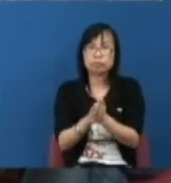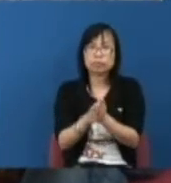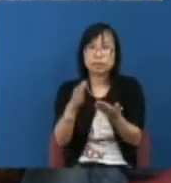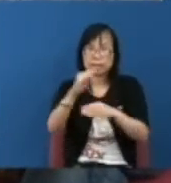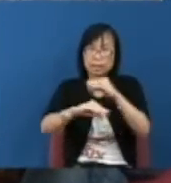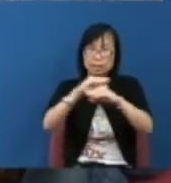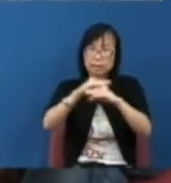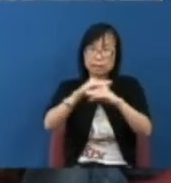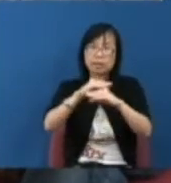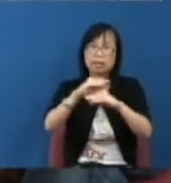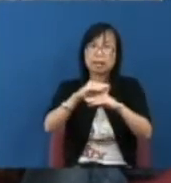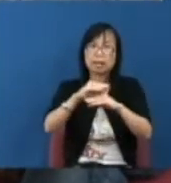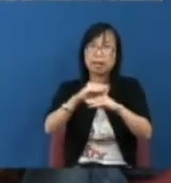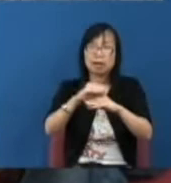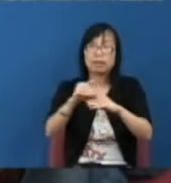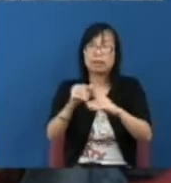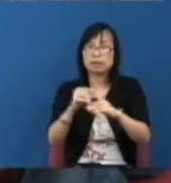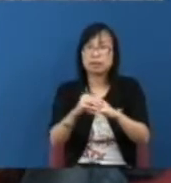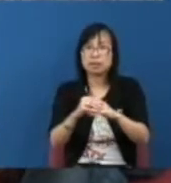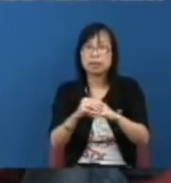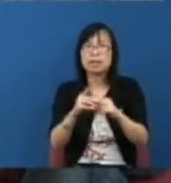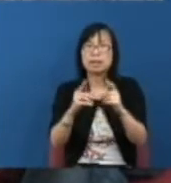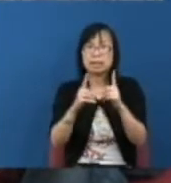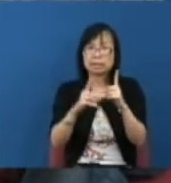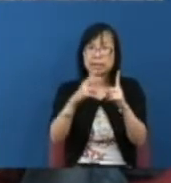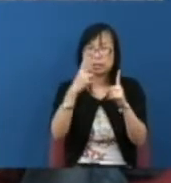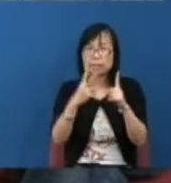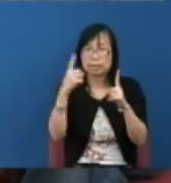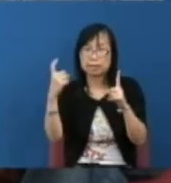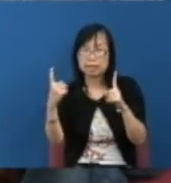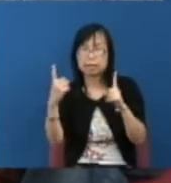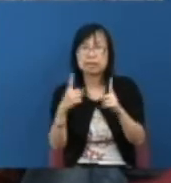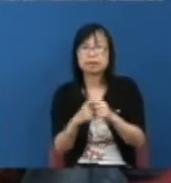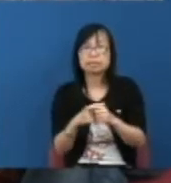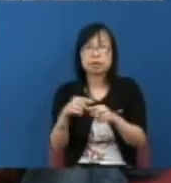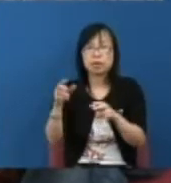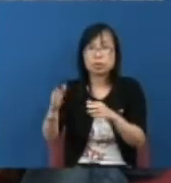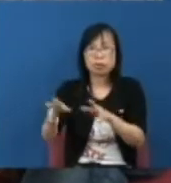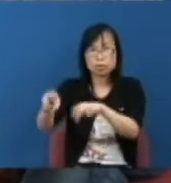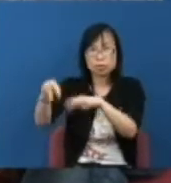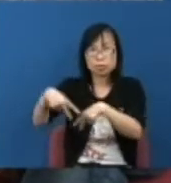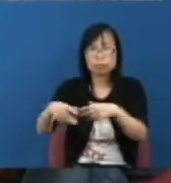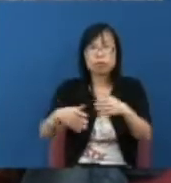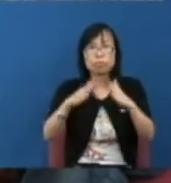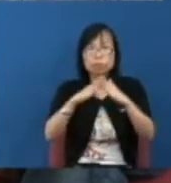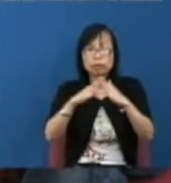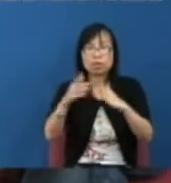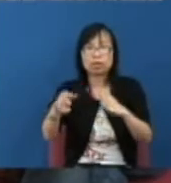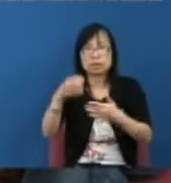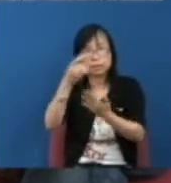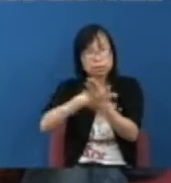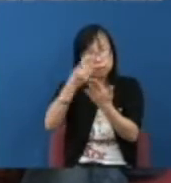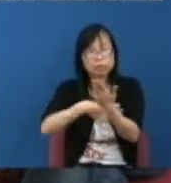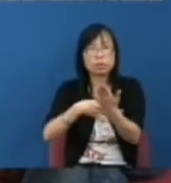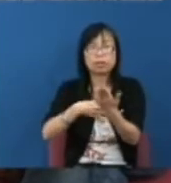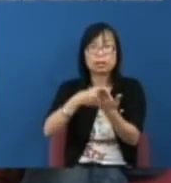築即係譬如 chapter 咩一二一啊，即係我哋村屋呢個建築嘅條例裏邊，即係佢可能規